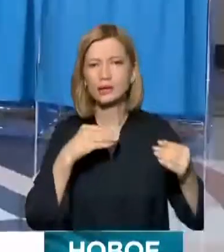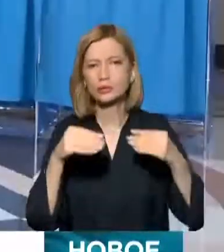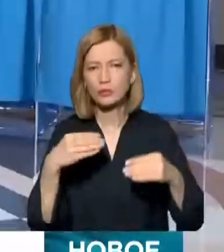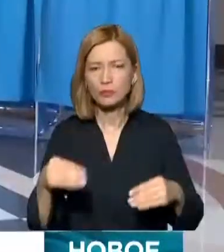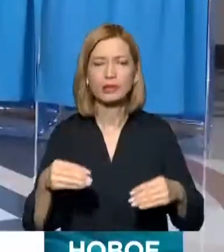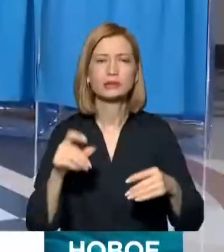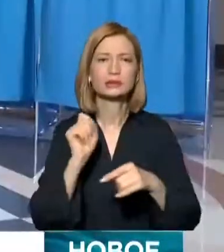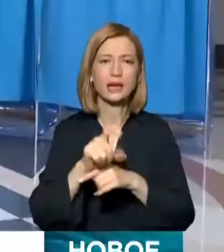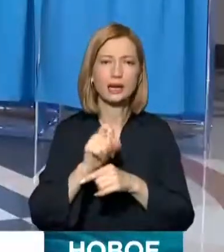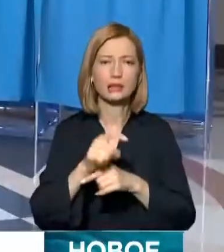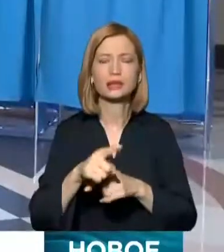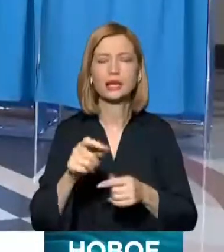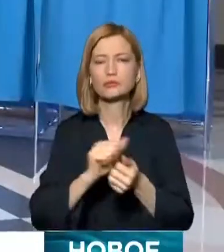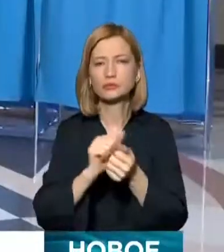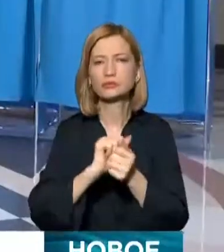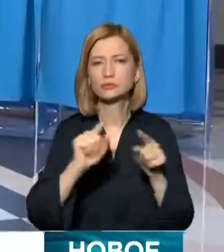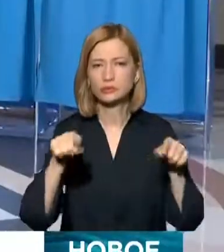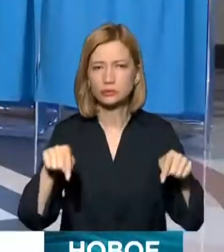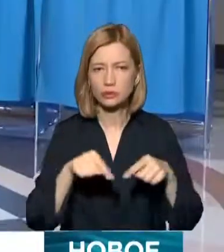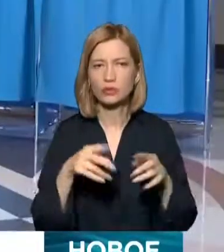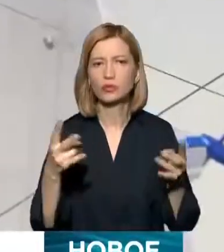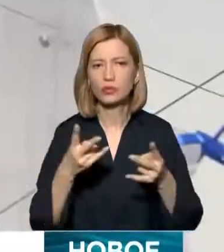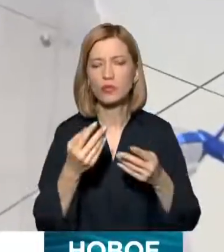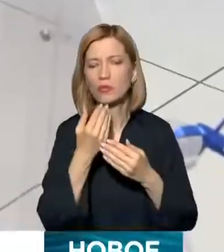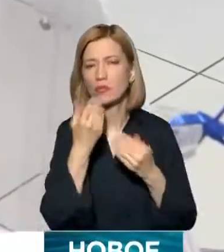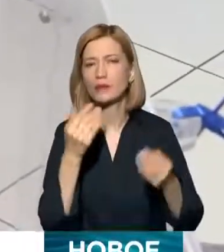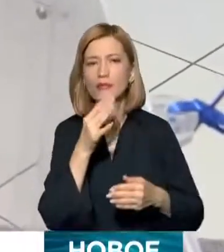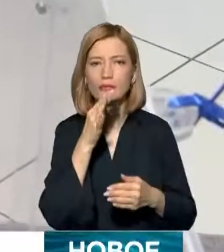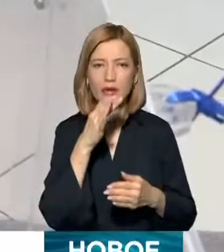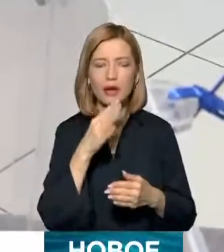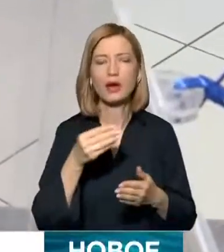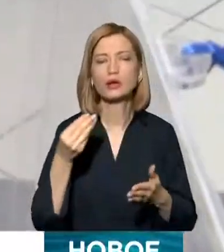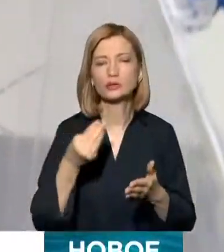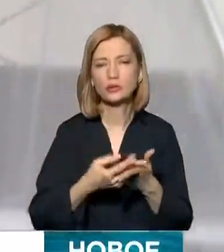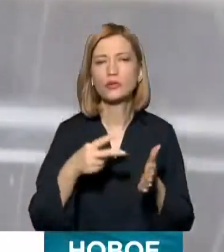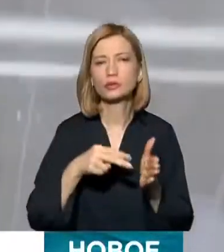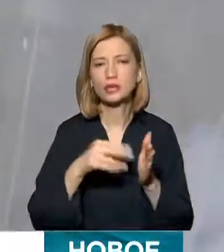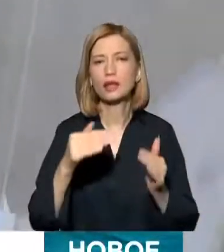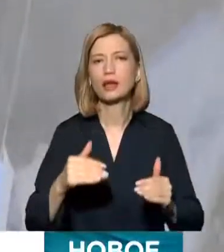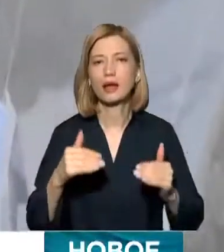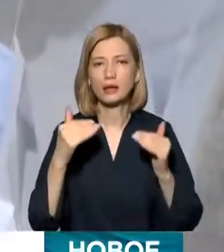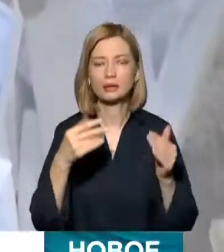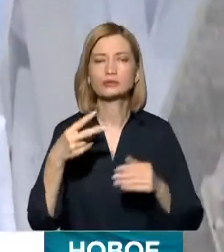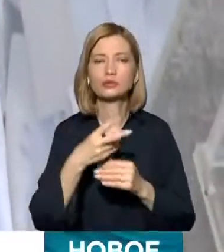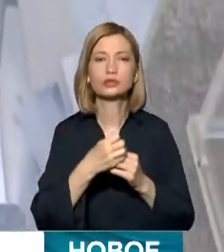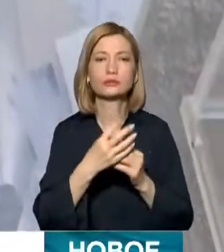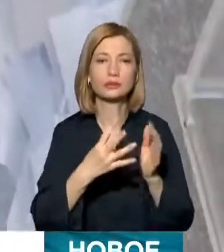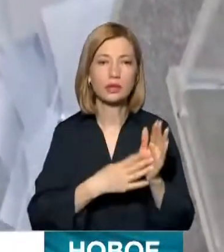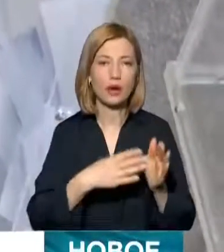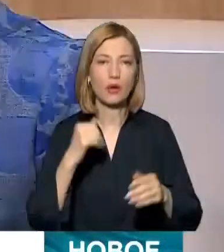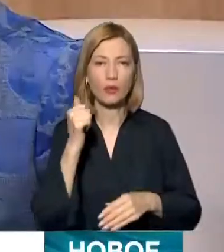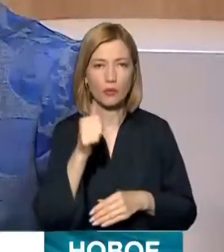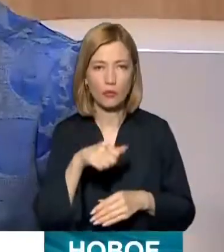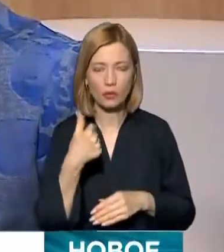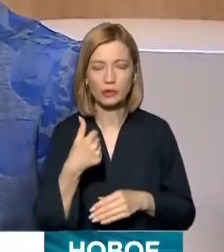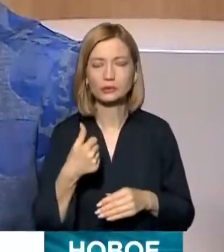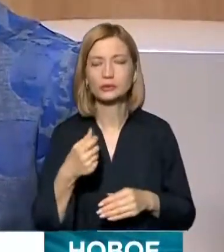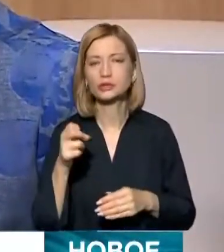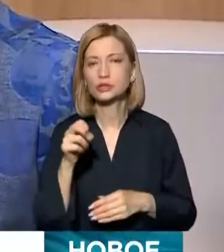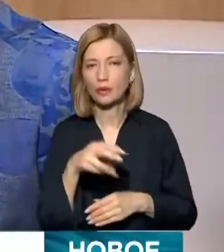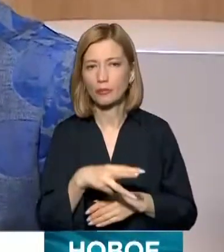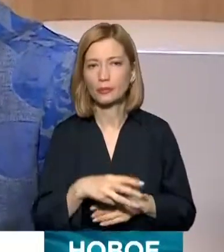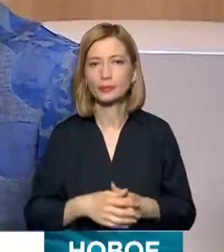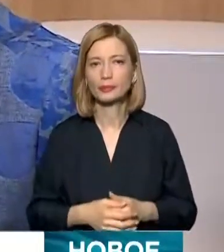Последние, как отметили в ЦИКе, заметно подорожали по сравнению с 2019-м, когда проходили выборы президента. Мы